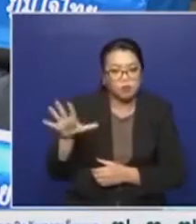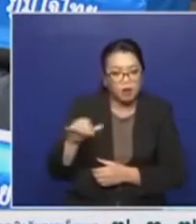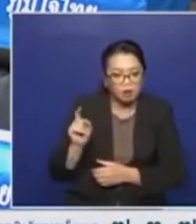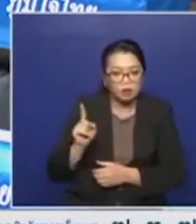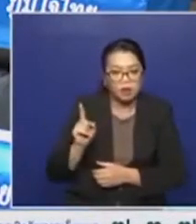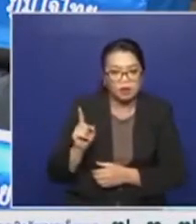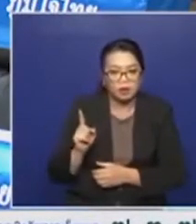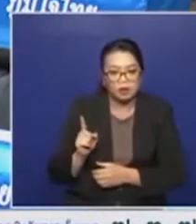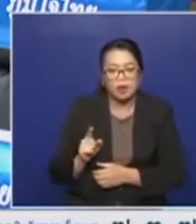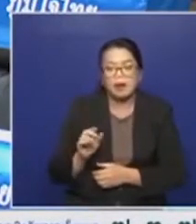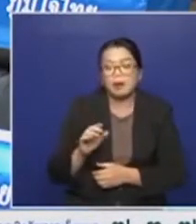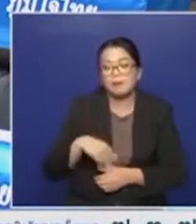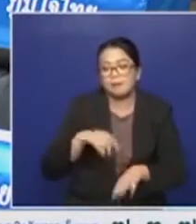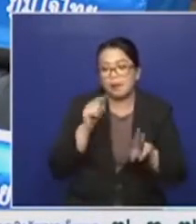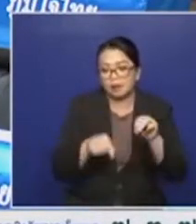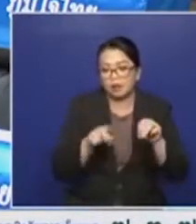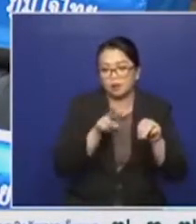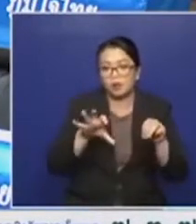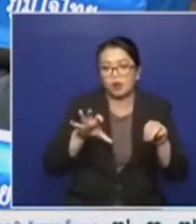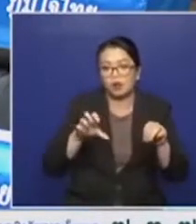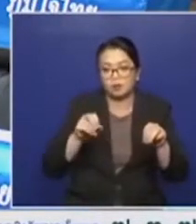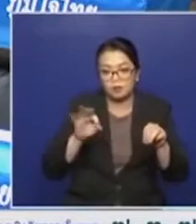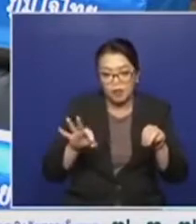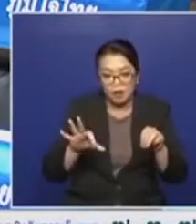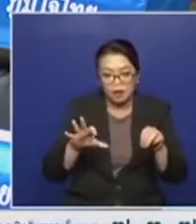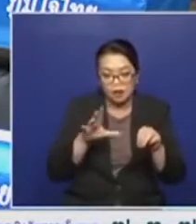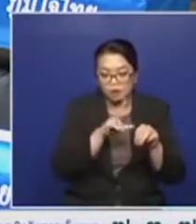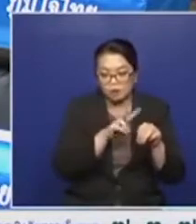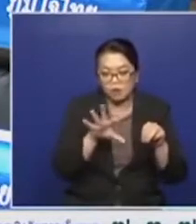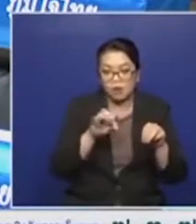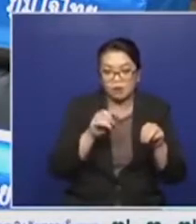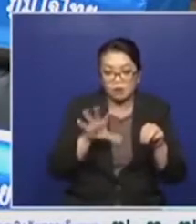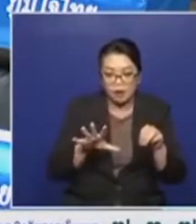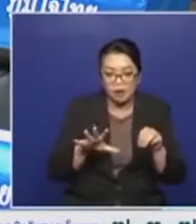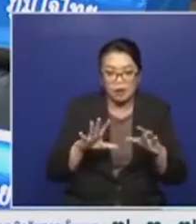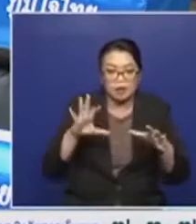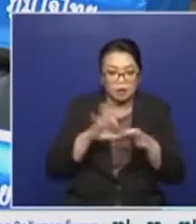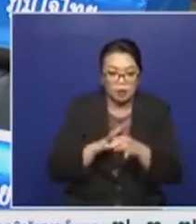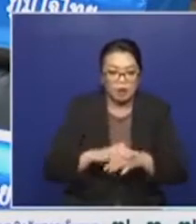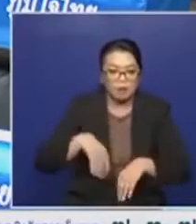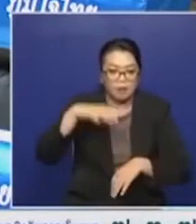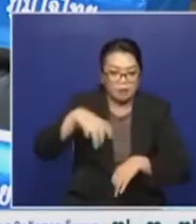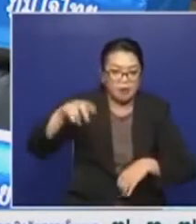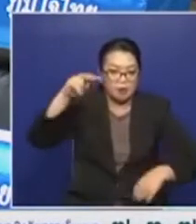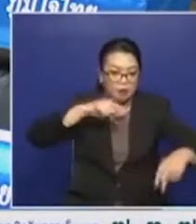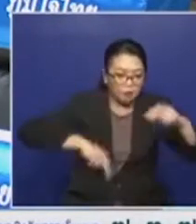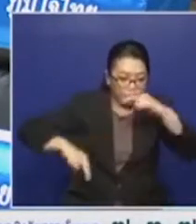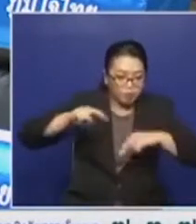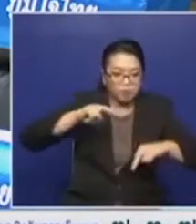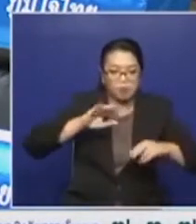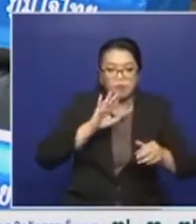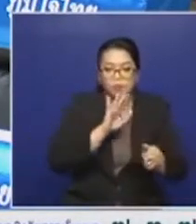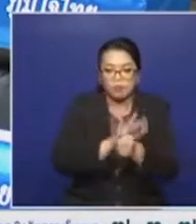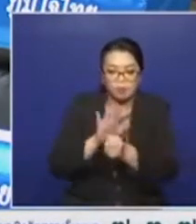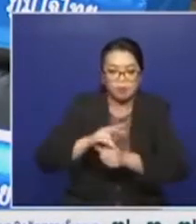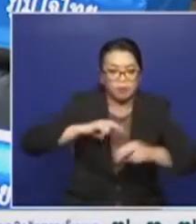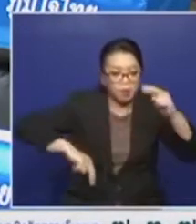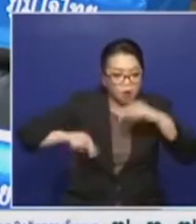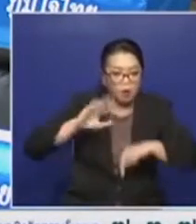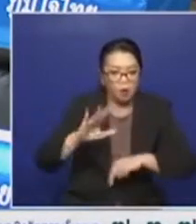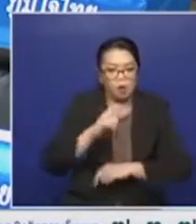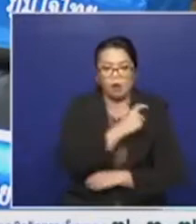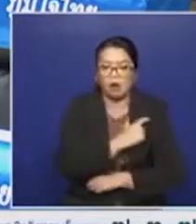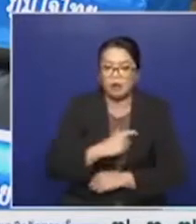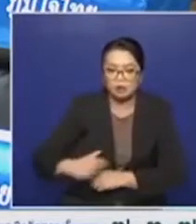กรอบของมาตรา 205หน้าที่กำหนดห้ามเปลี่ยนแปลงรูปของนัทหรือเปลี่ยนแปลงระบบการปกครองผม